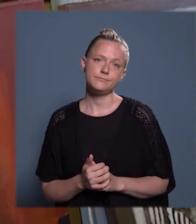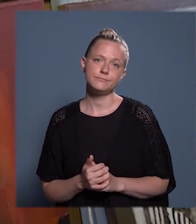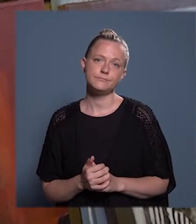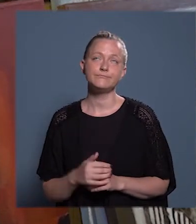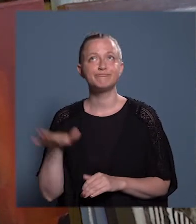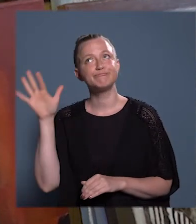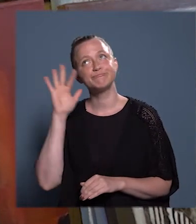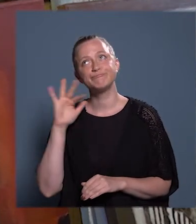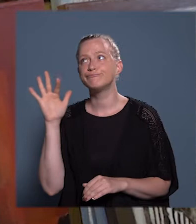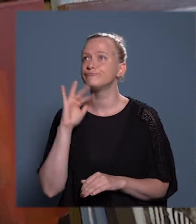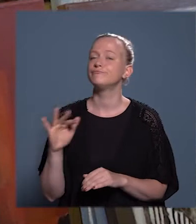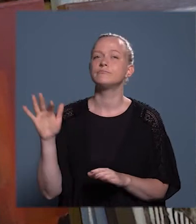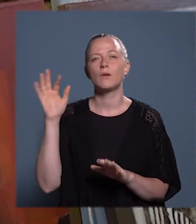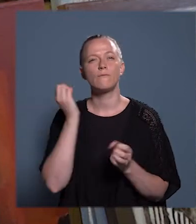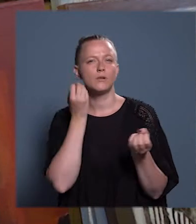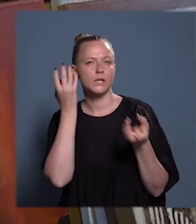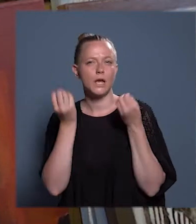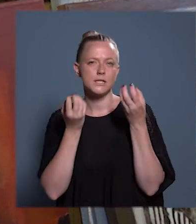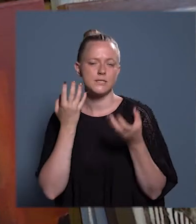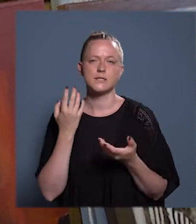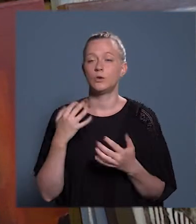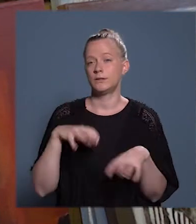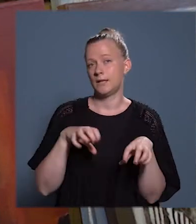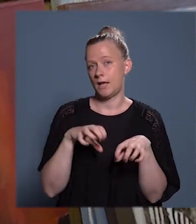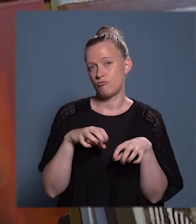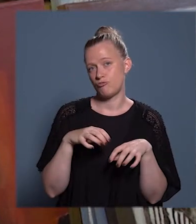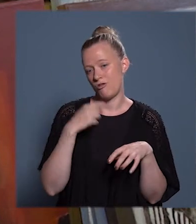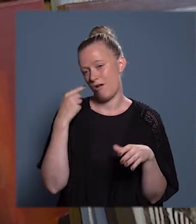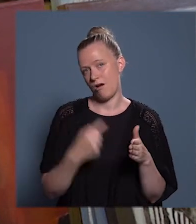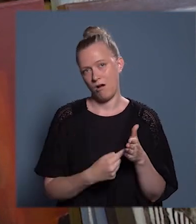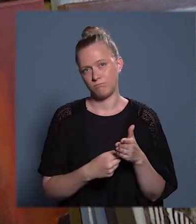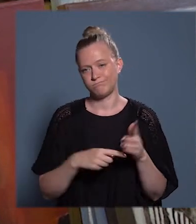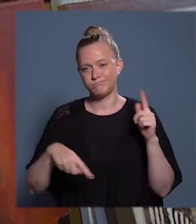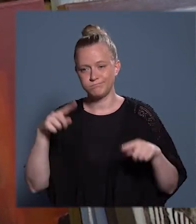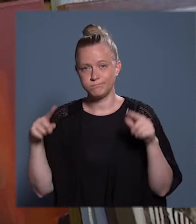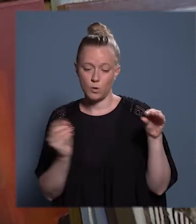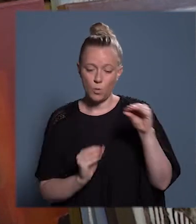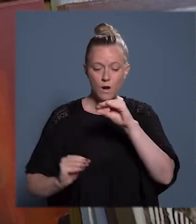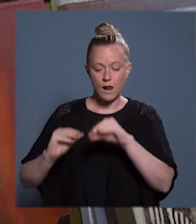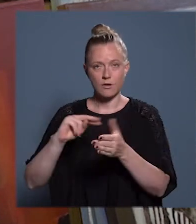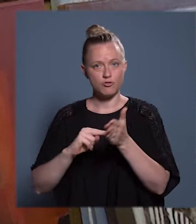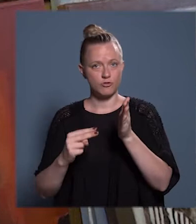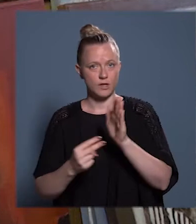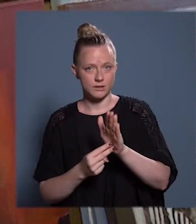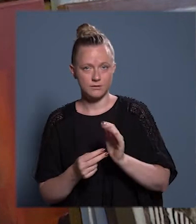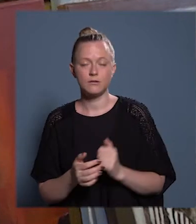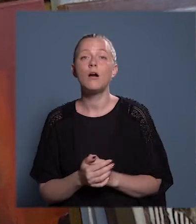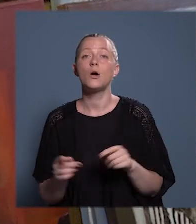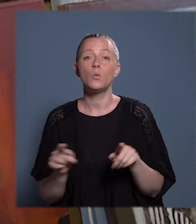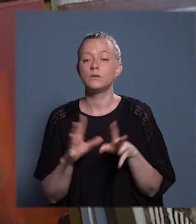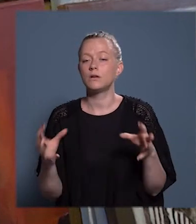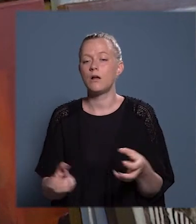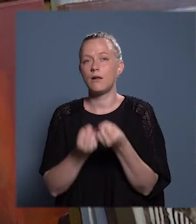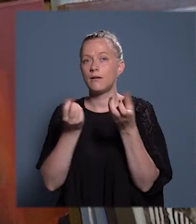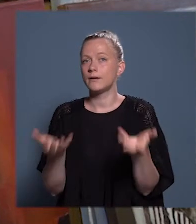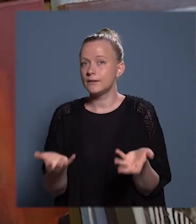képzelete, fantáziája, tehetsége szerint ezt a kollázs technikát úgy alakítani, hogy ő